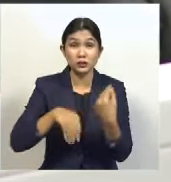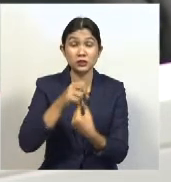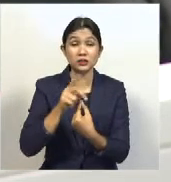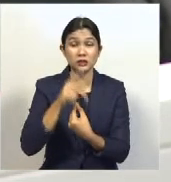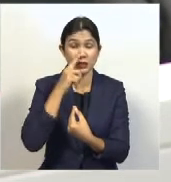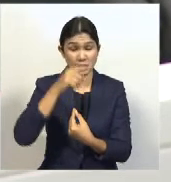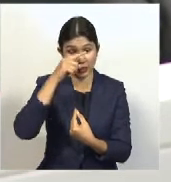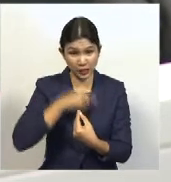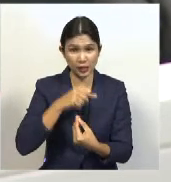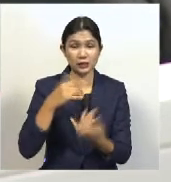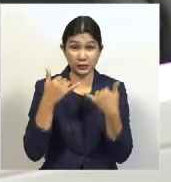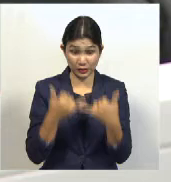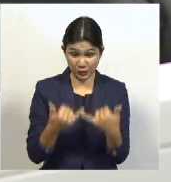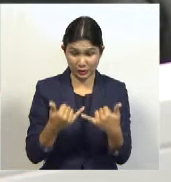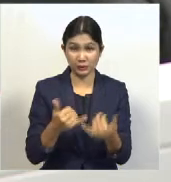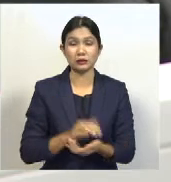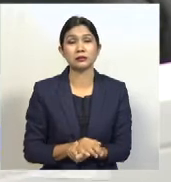ในภาวะเช่นนี้